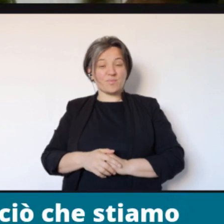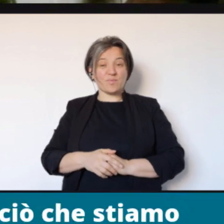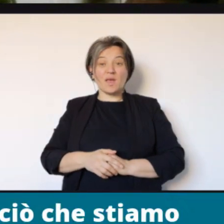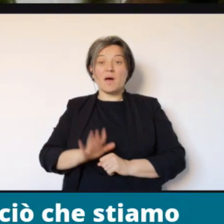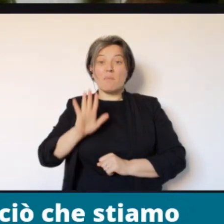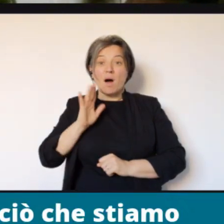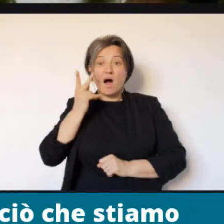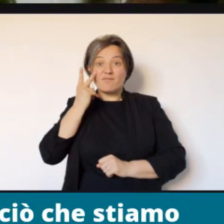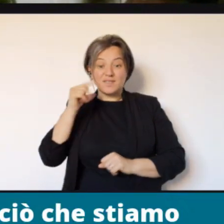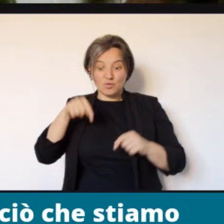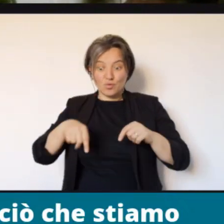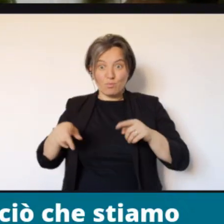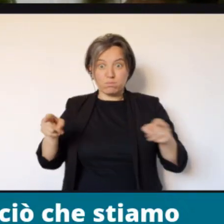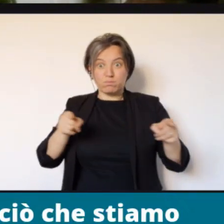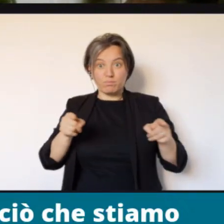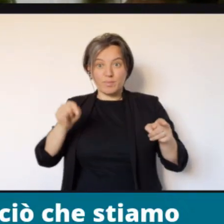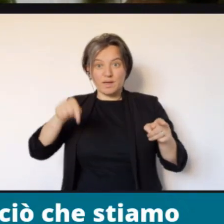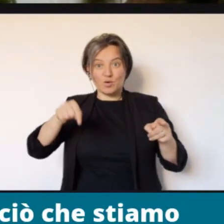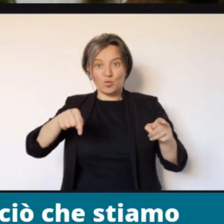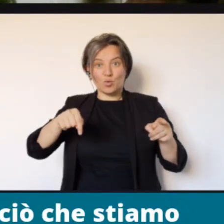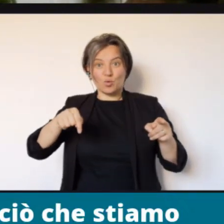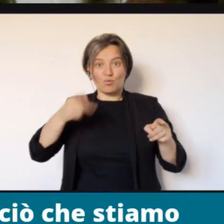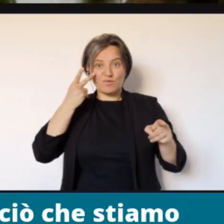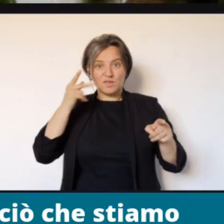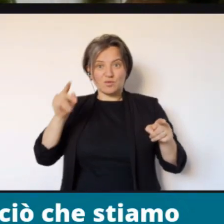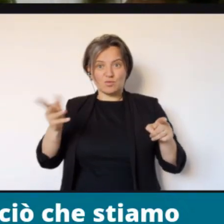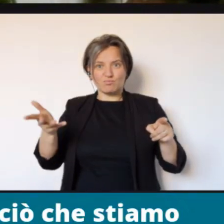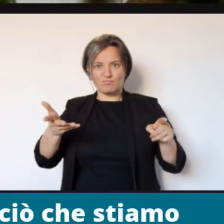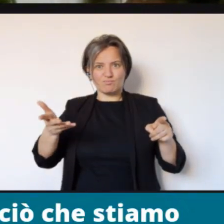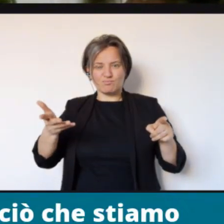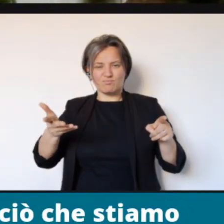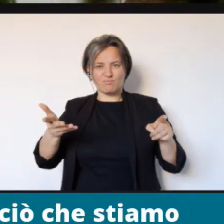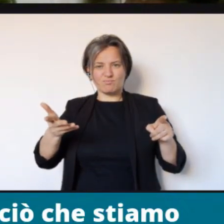Abbiamo visto in questo periodo che invece